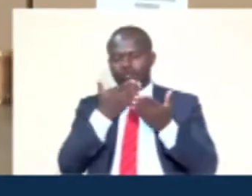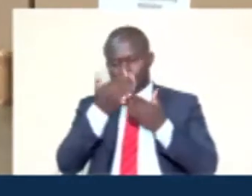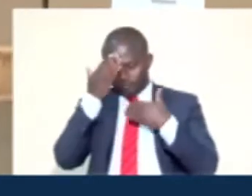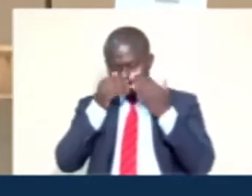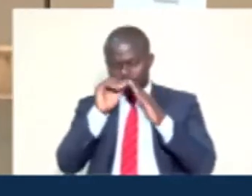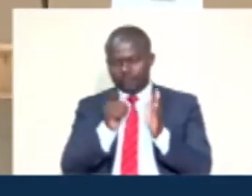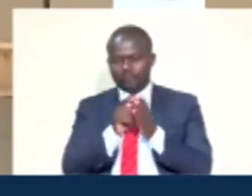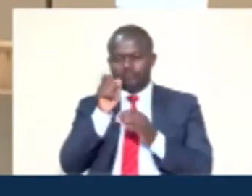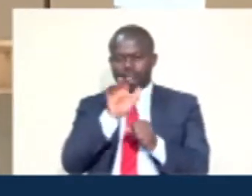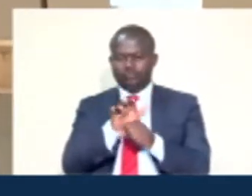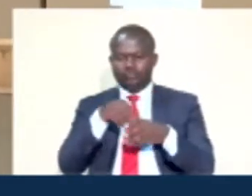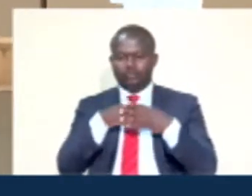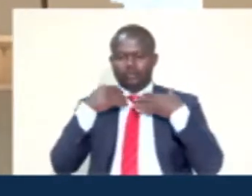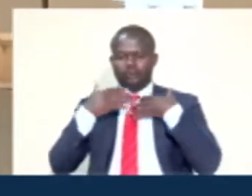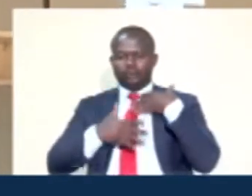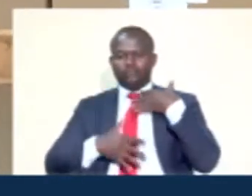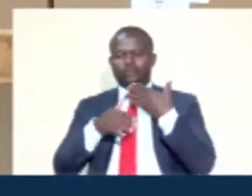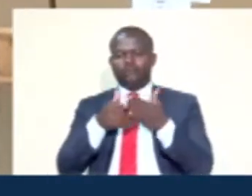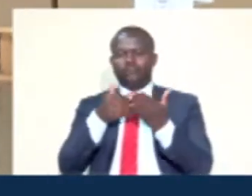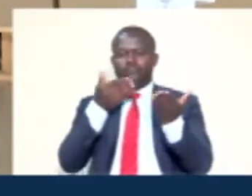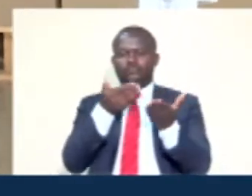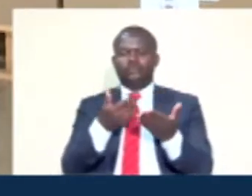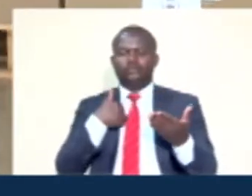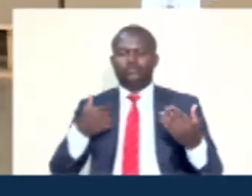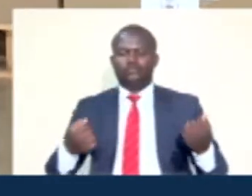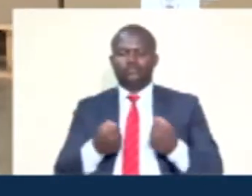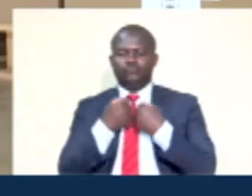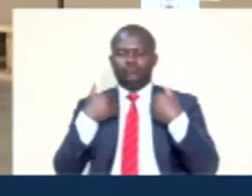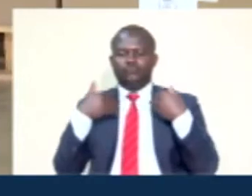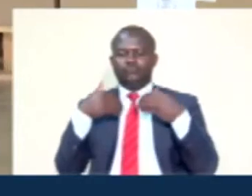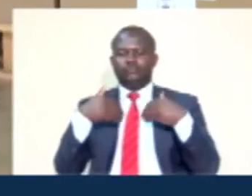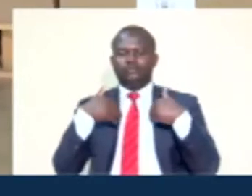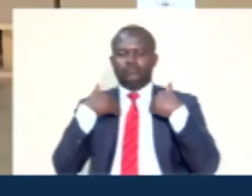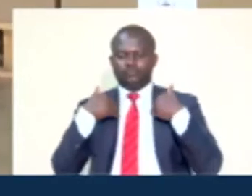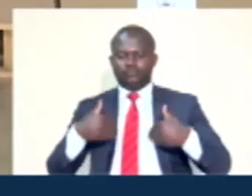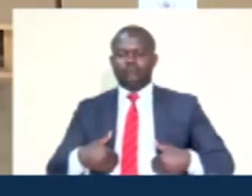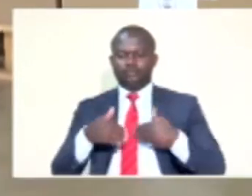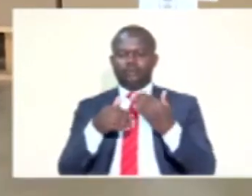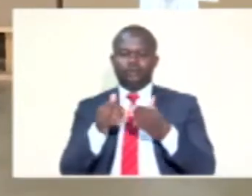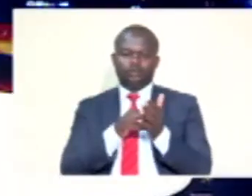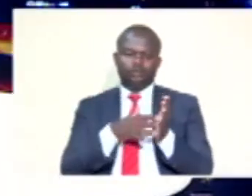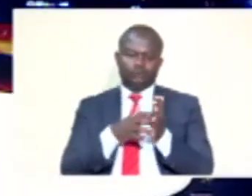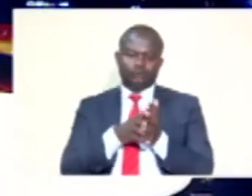virusi ari nyinshi mu maraso nibwo zigira n'ingaruka ku mubiri no gucika intege ndetse no kuzahazwa n'indwara.